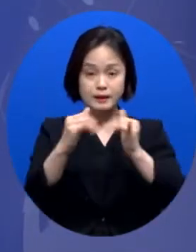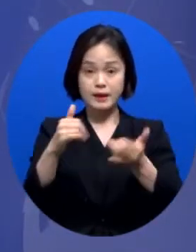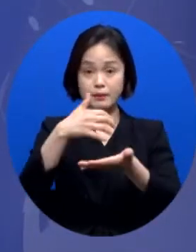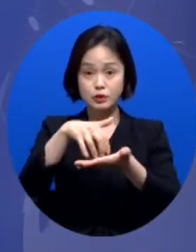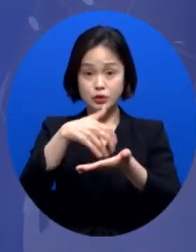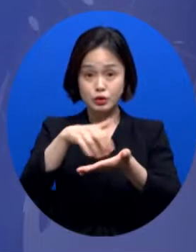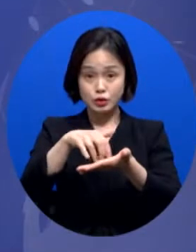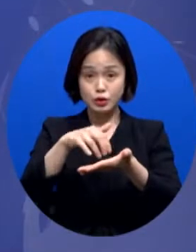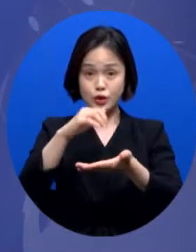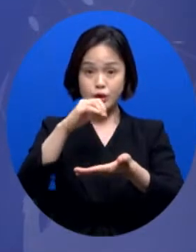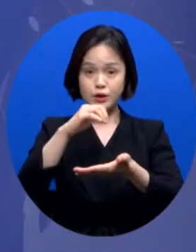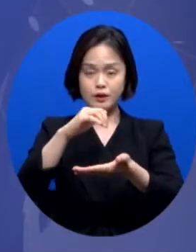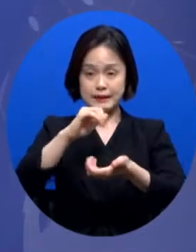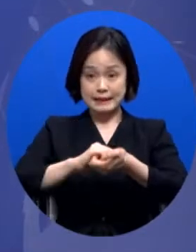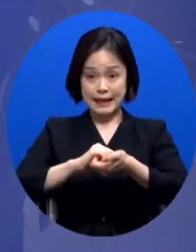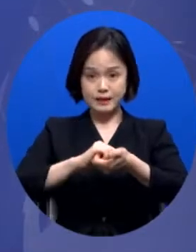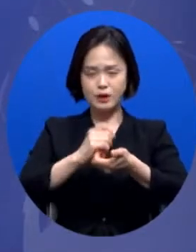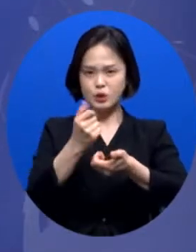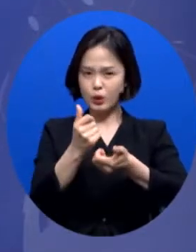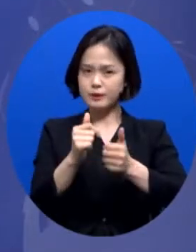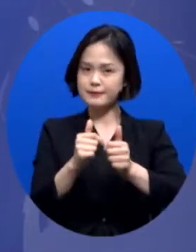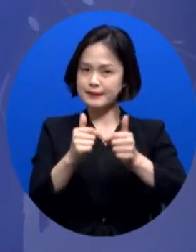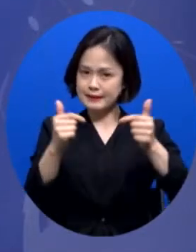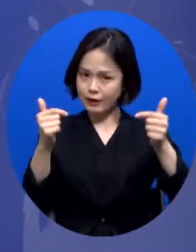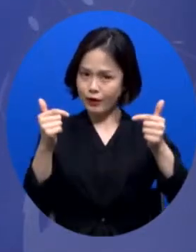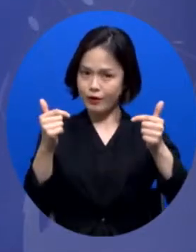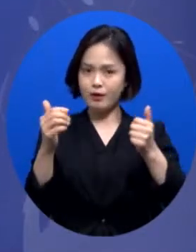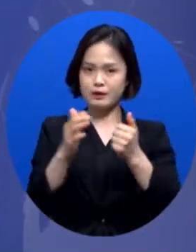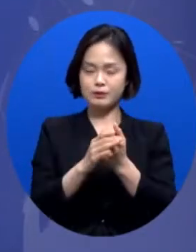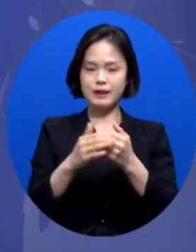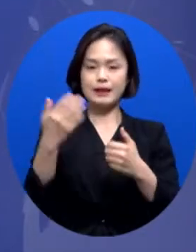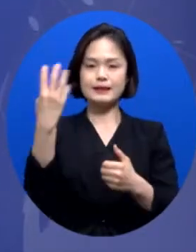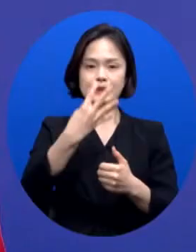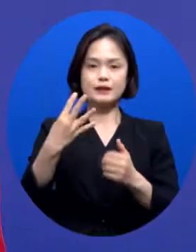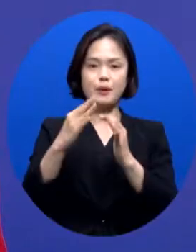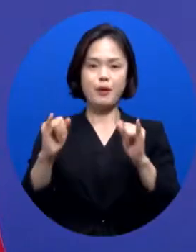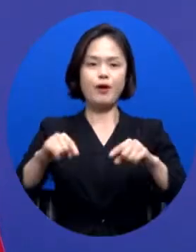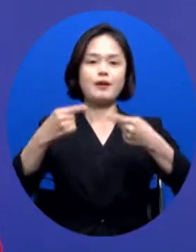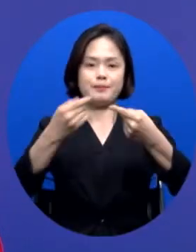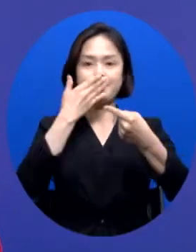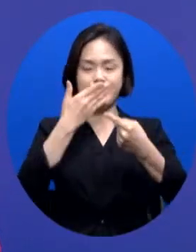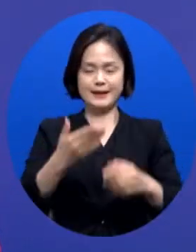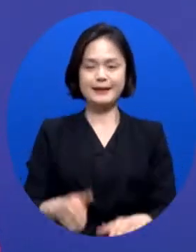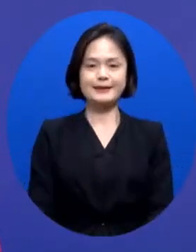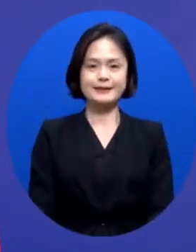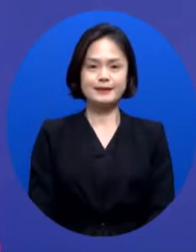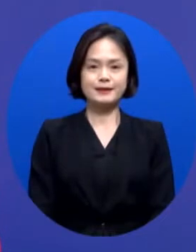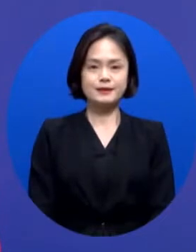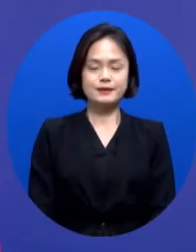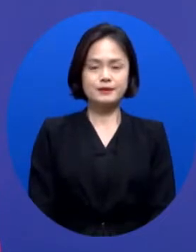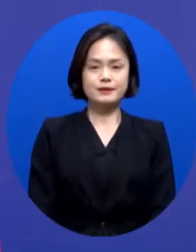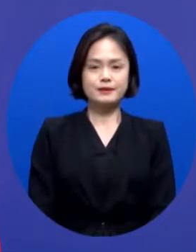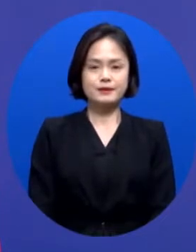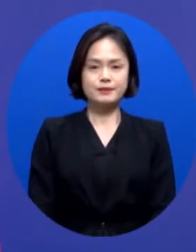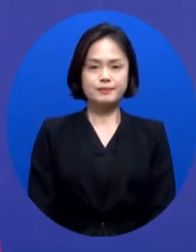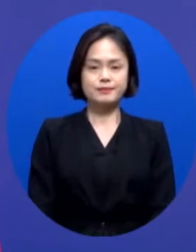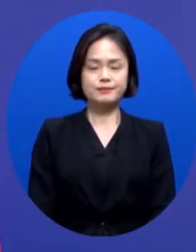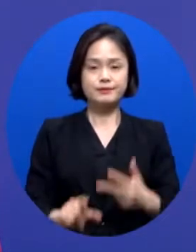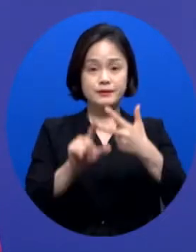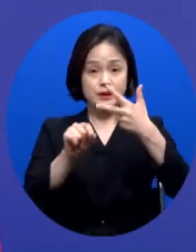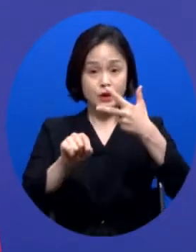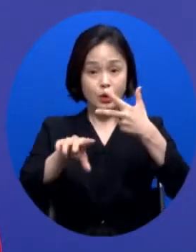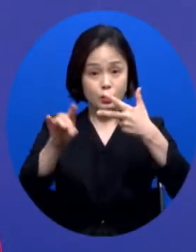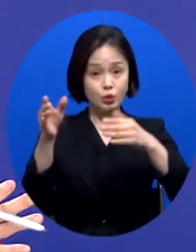수도 한시적으로 최대 4천 명까지 입장할 수 있게 됩니다. 네. 7월 초부터 거리두기 개편안이 이제 시행이